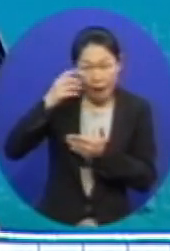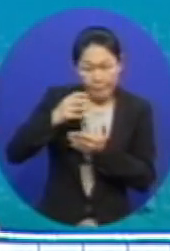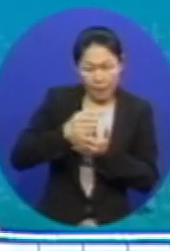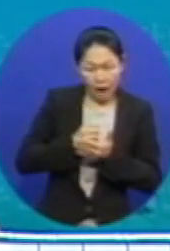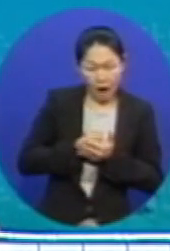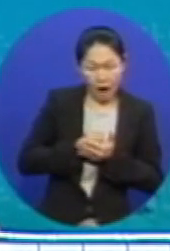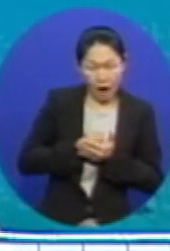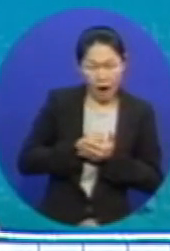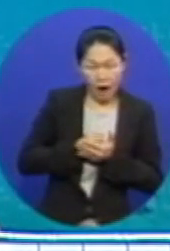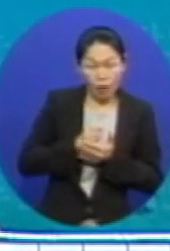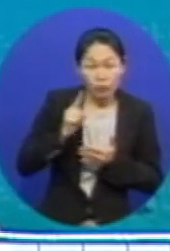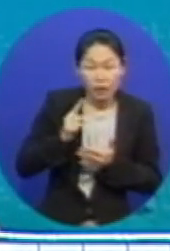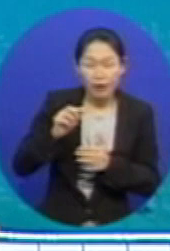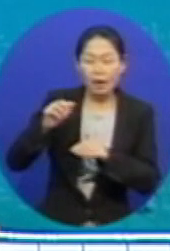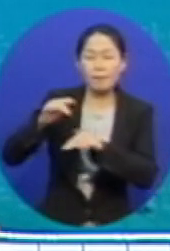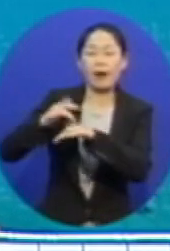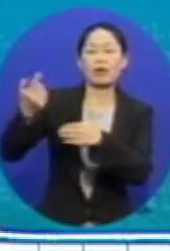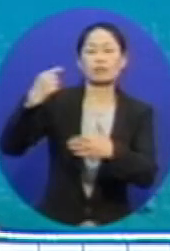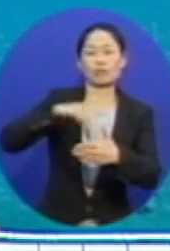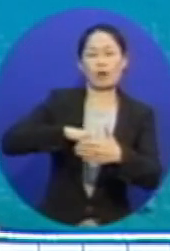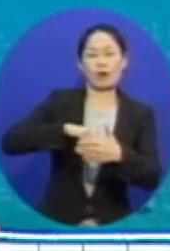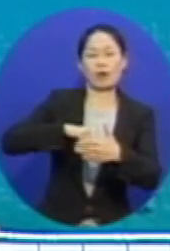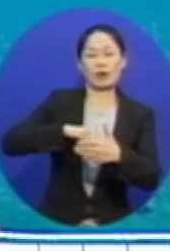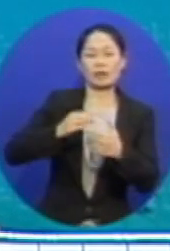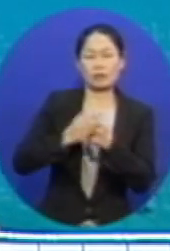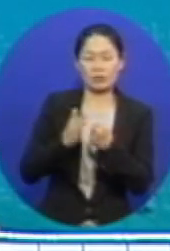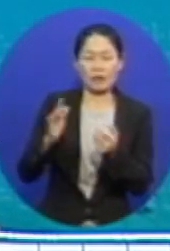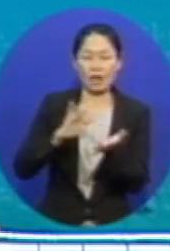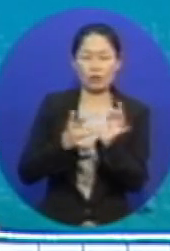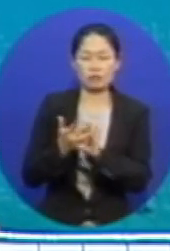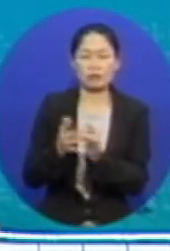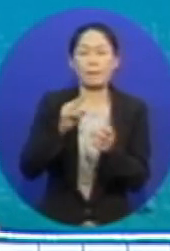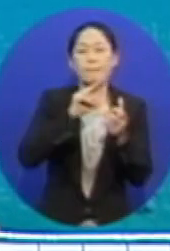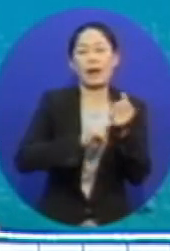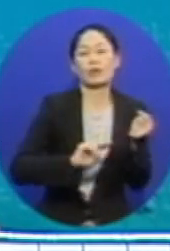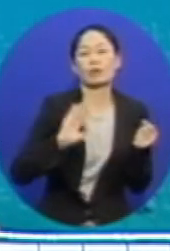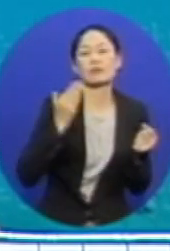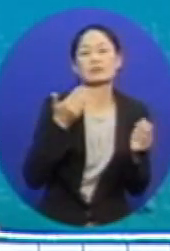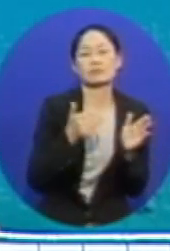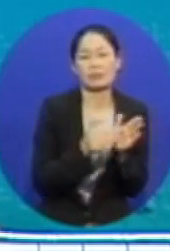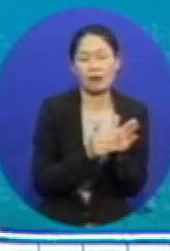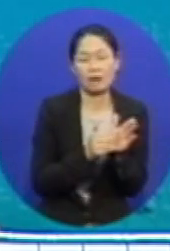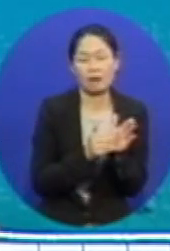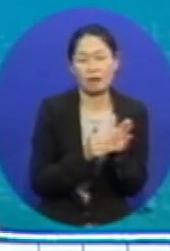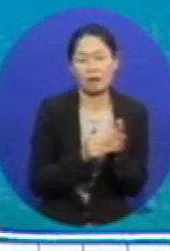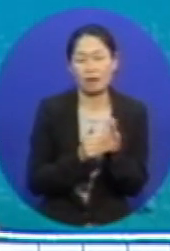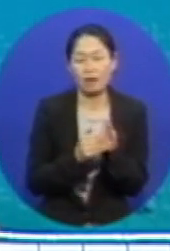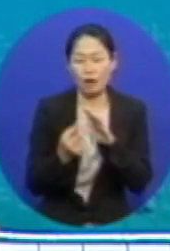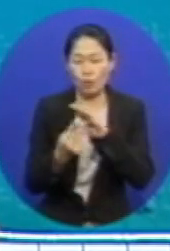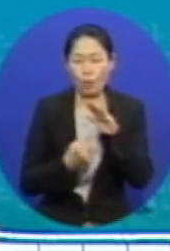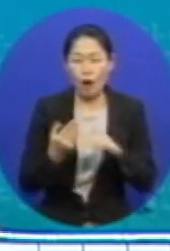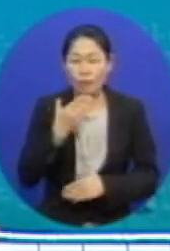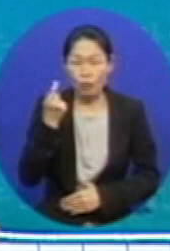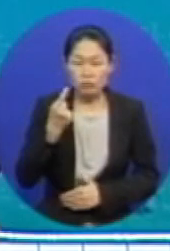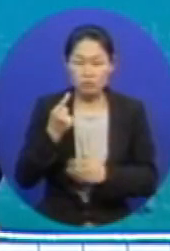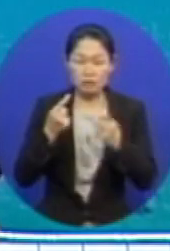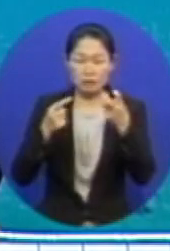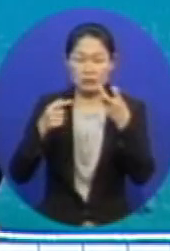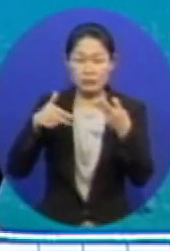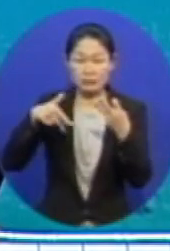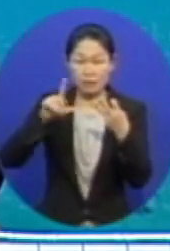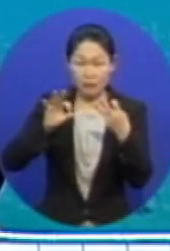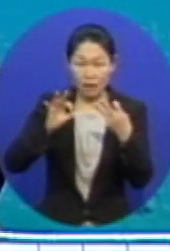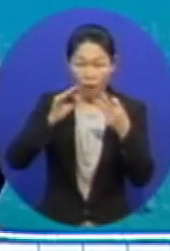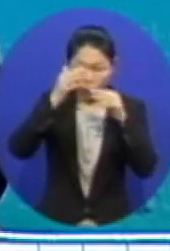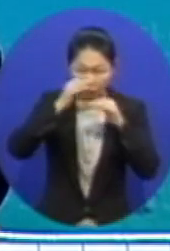그러니까 마귀가 들어가 버렸어요 그리고 예수를 팔아 버리죠 요한복음 13장의 그 과정이 정확하게 나와